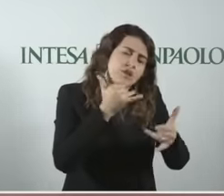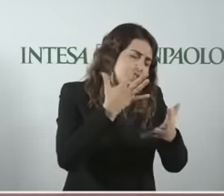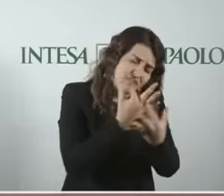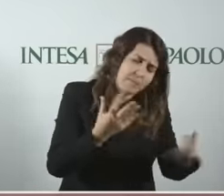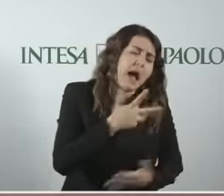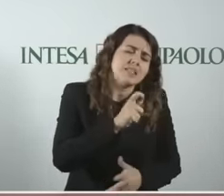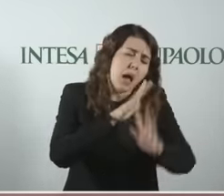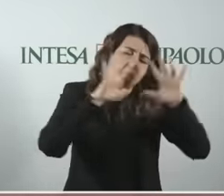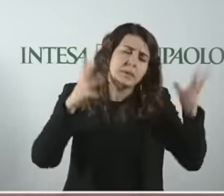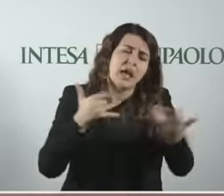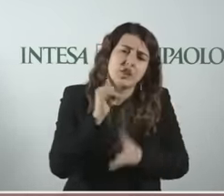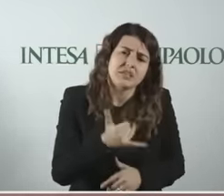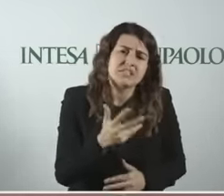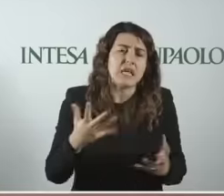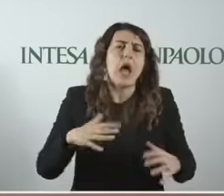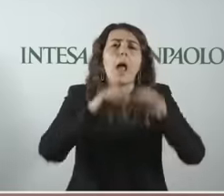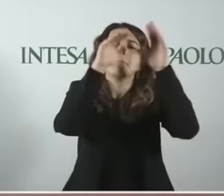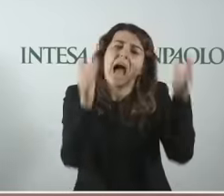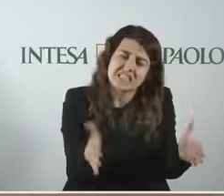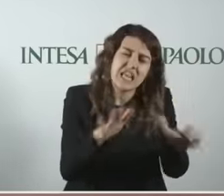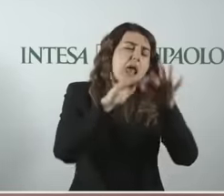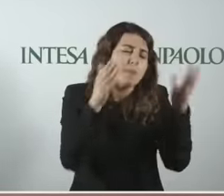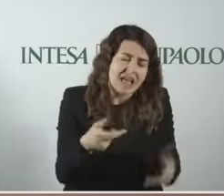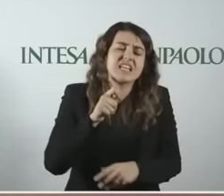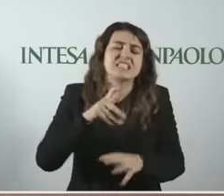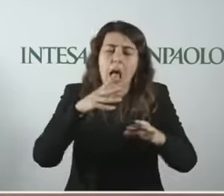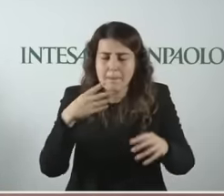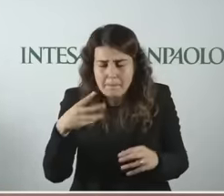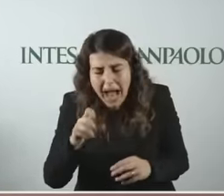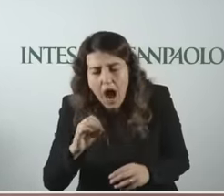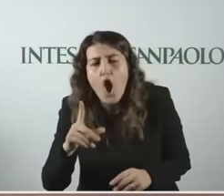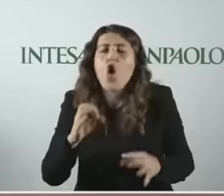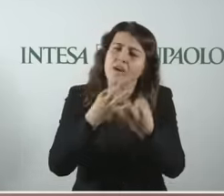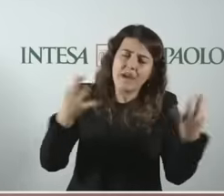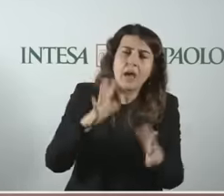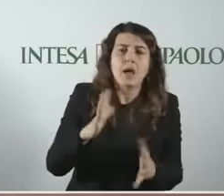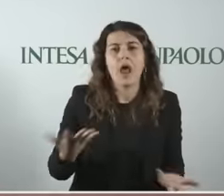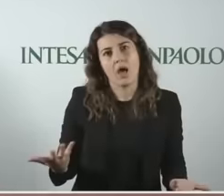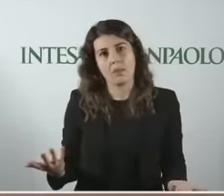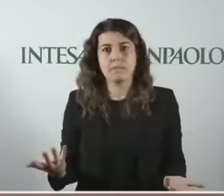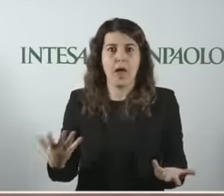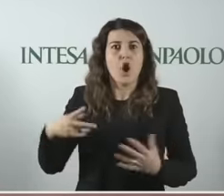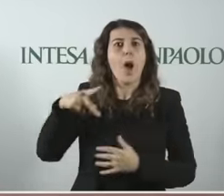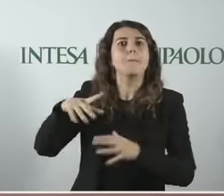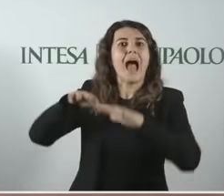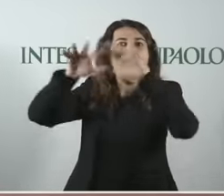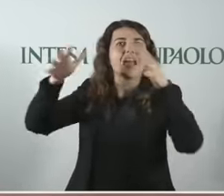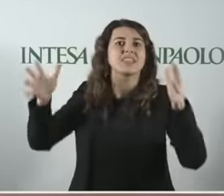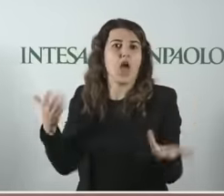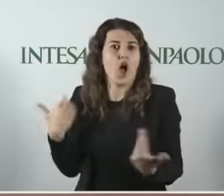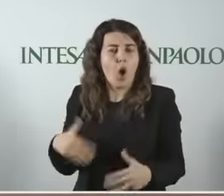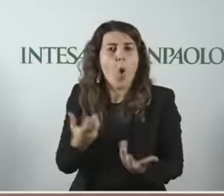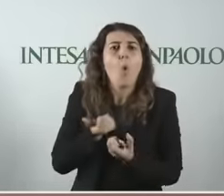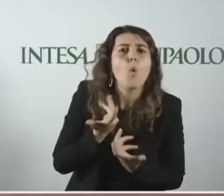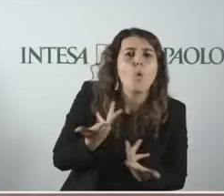San Pietro la Basilica di San Paolo Sì sì c'è la Basilica di San Paolo però il paneon panteon lo misura quanti